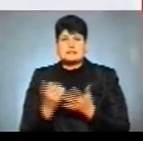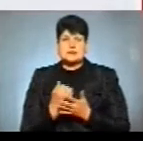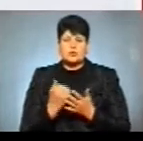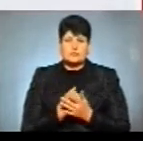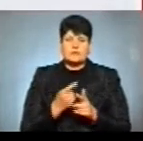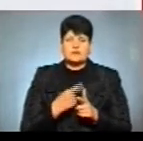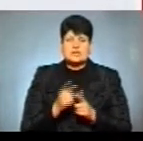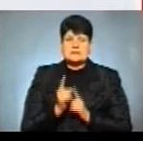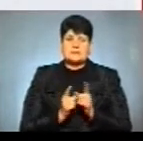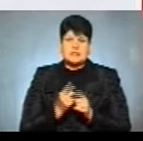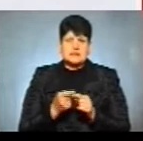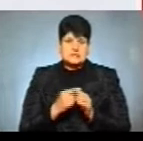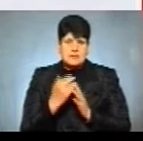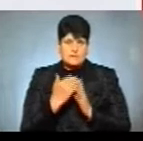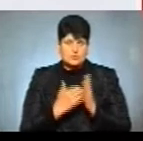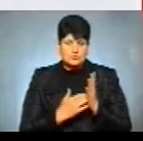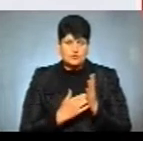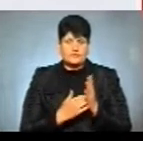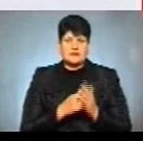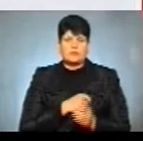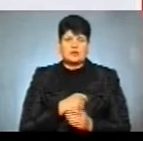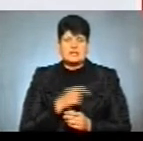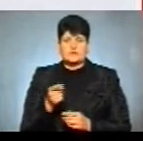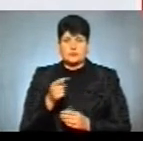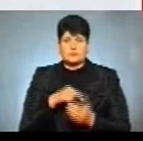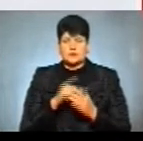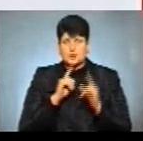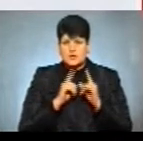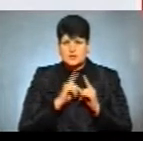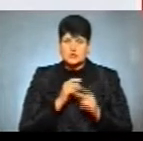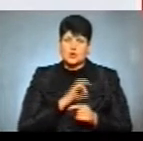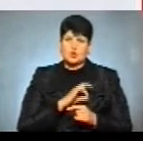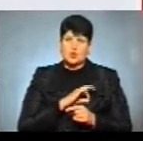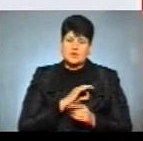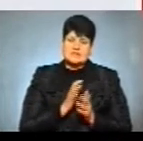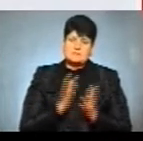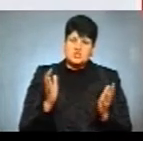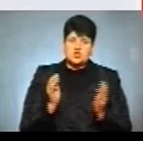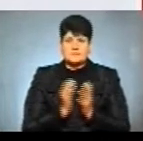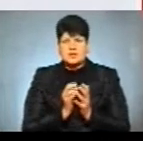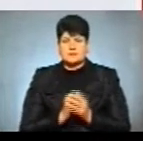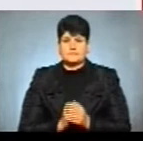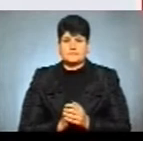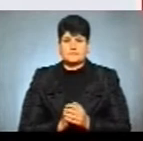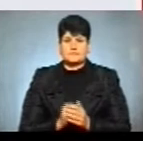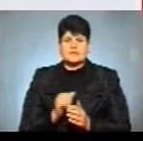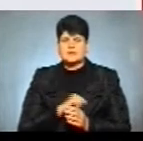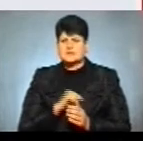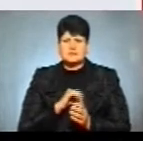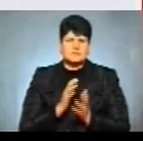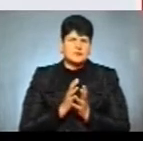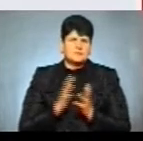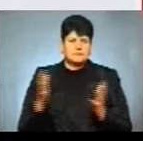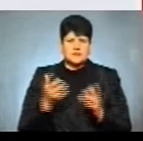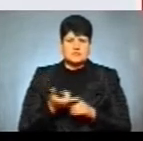ця послідовність депутатів Тернопільської міської ради, чи доходи збільшилися, чи зменшилися? Найяскравіше